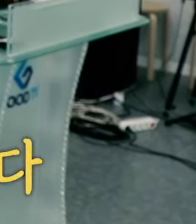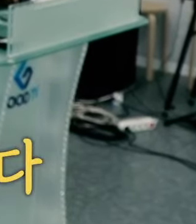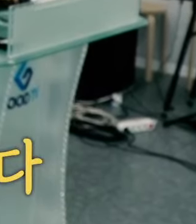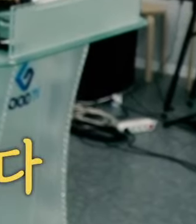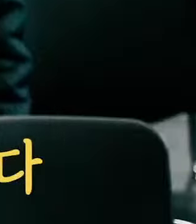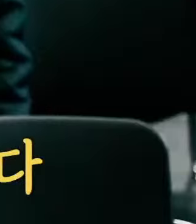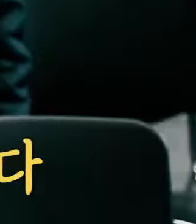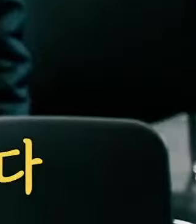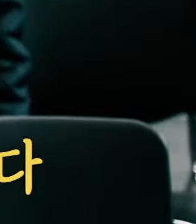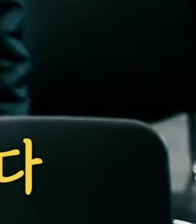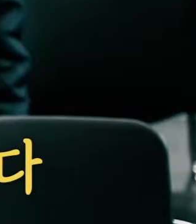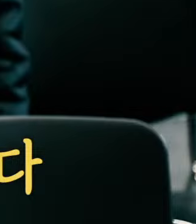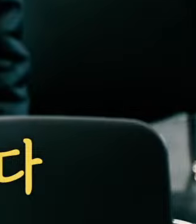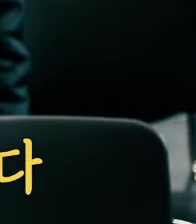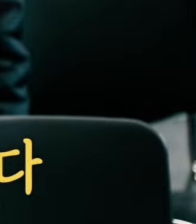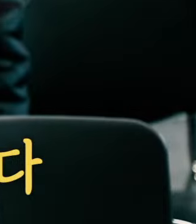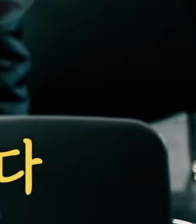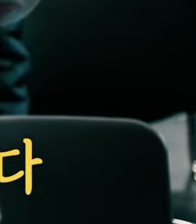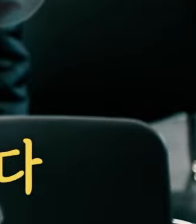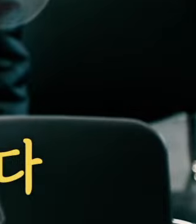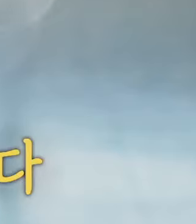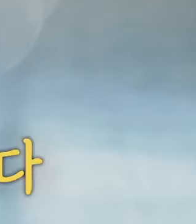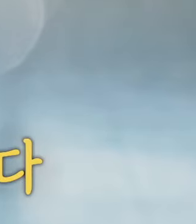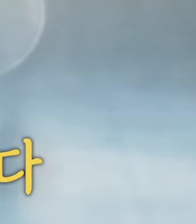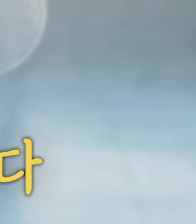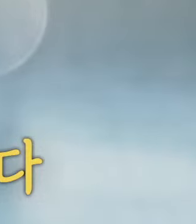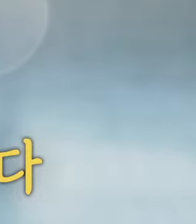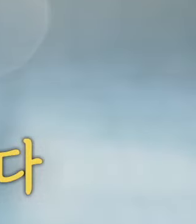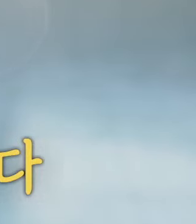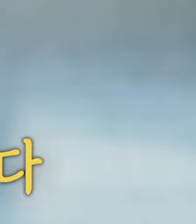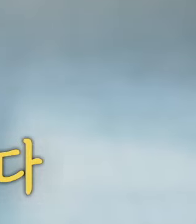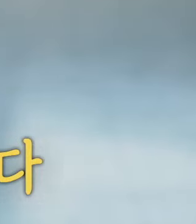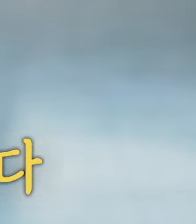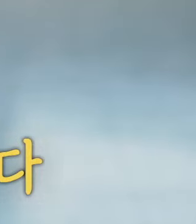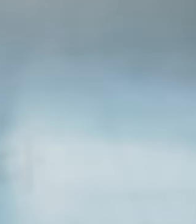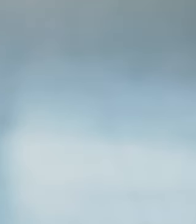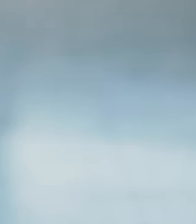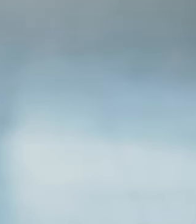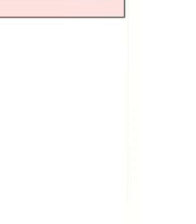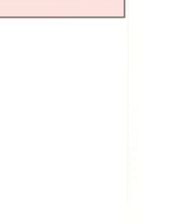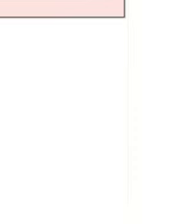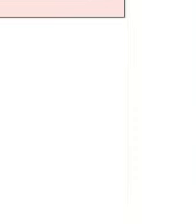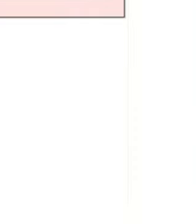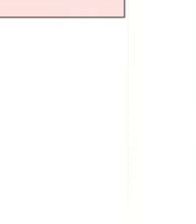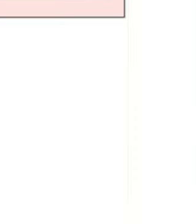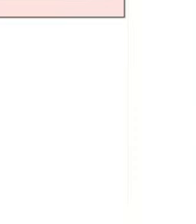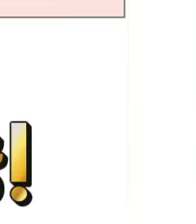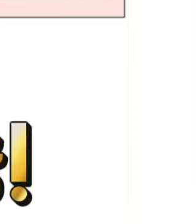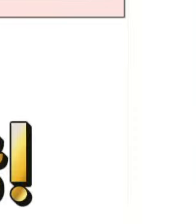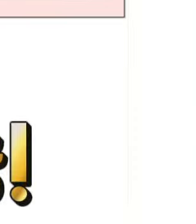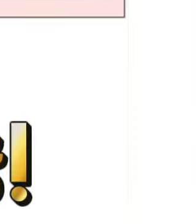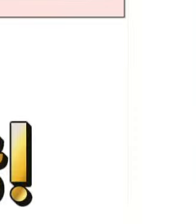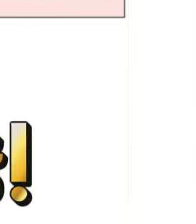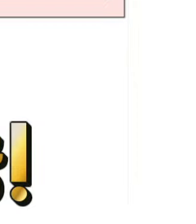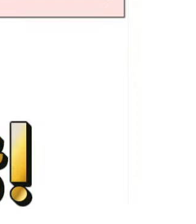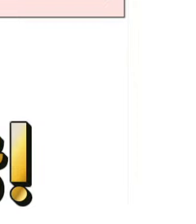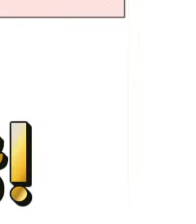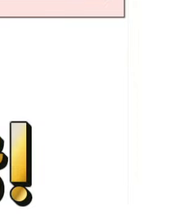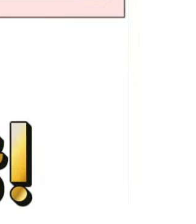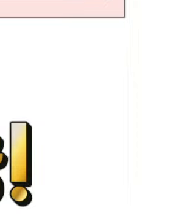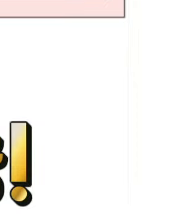달리다굼에서는 위로와 기도가 필요한 분들을 위해 함께 기도해드립니다. 달리다굼은 유튜브로도 시청할